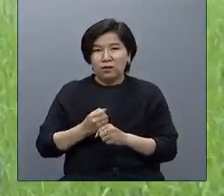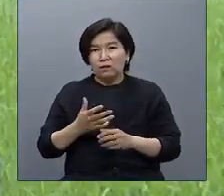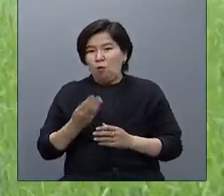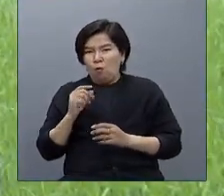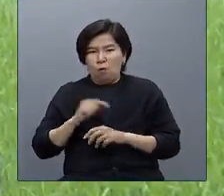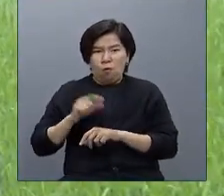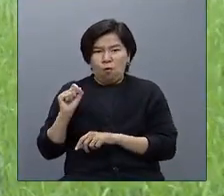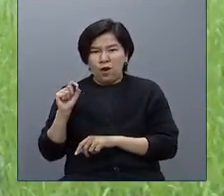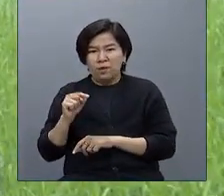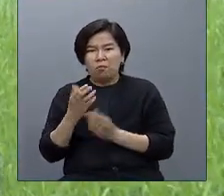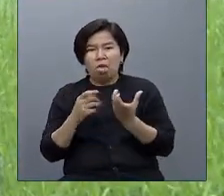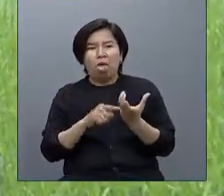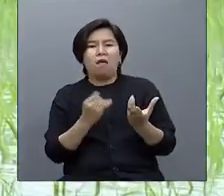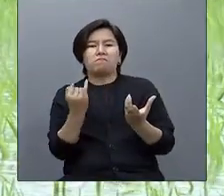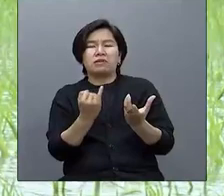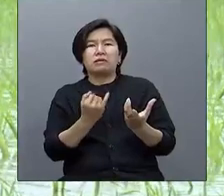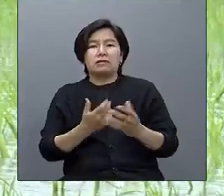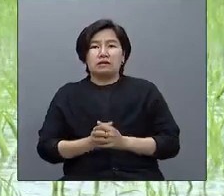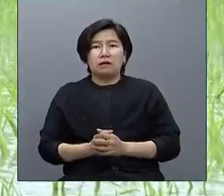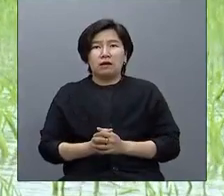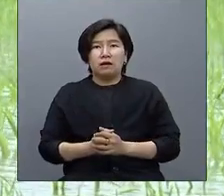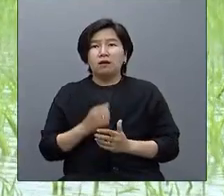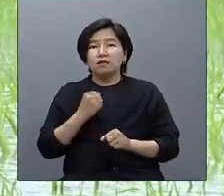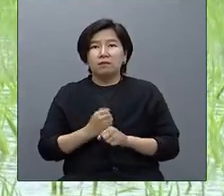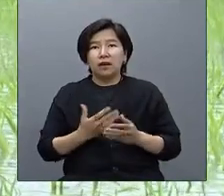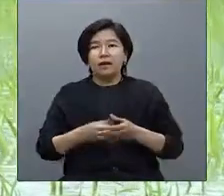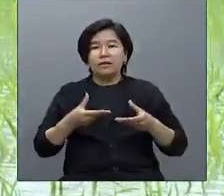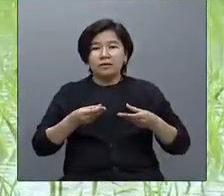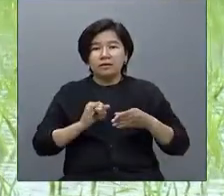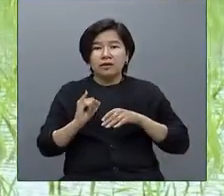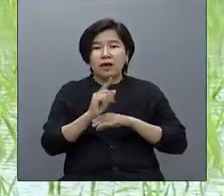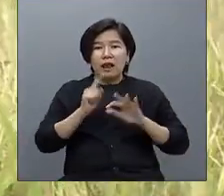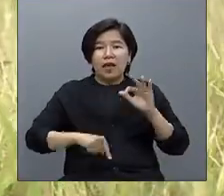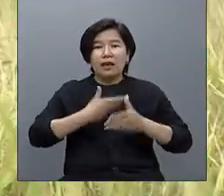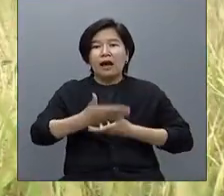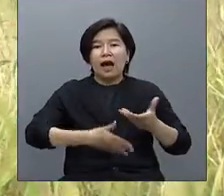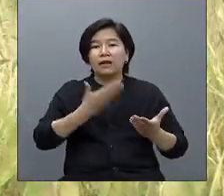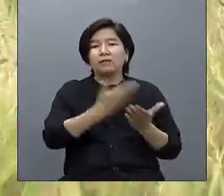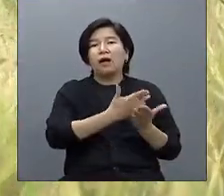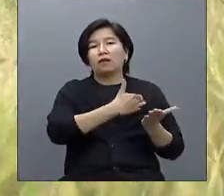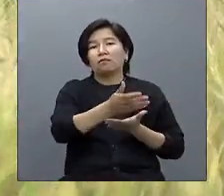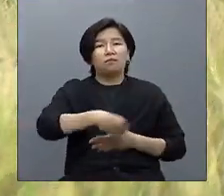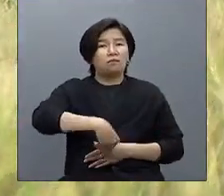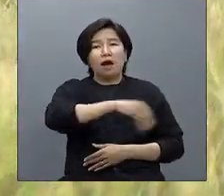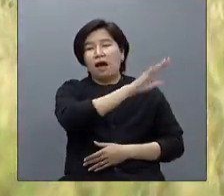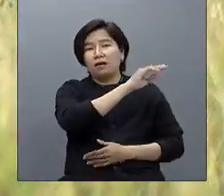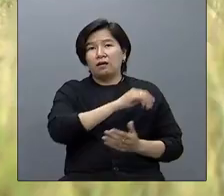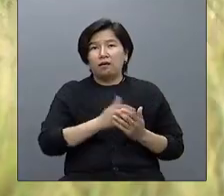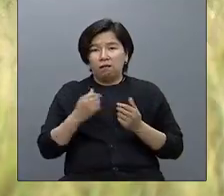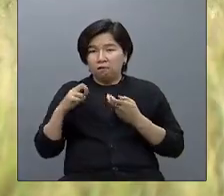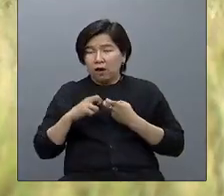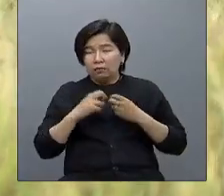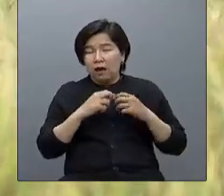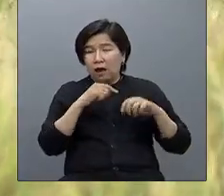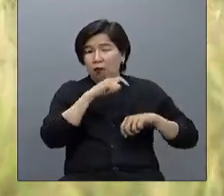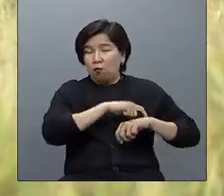าพรวมไปถึงกรณีเลวร้ายที่สุดค่ะต้องขายที่ดินทำกินใช้หนี้ปัญหาเหล่านี้มีมานานนะคะแต่ว่าภาครัฐก็ไม่สามารถที่จะแ